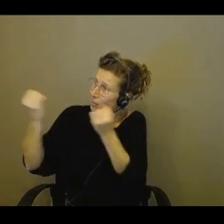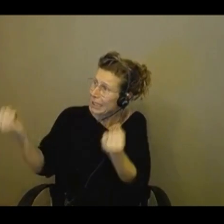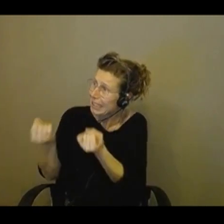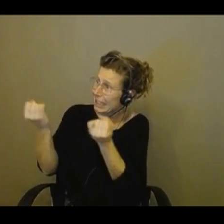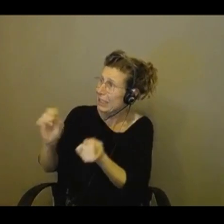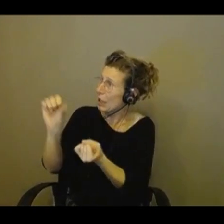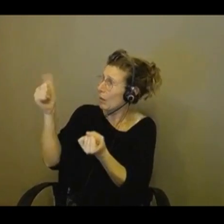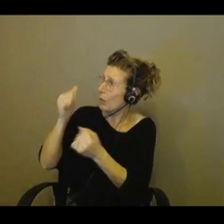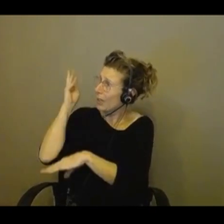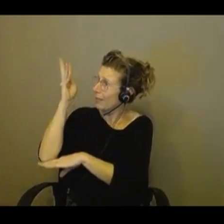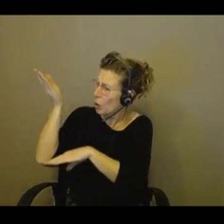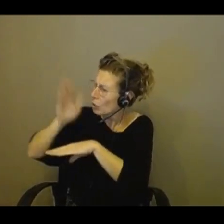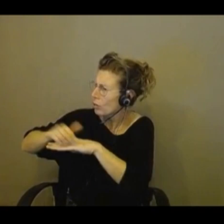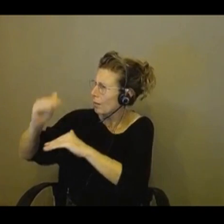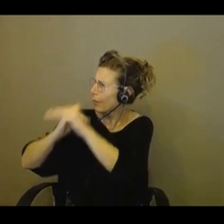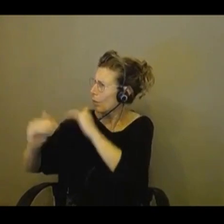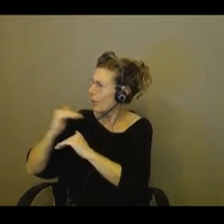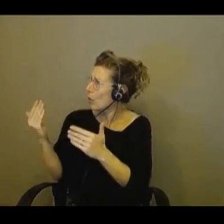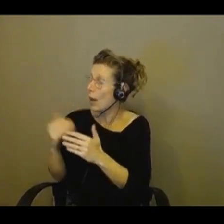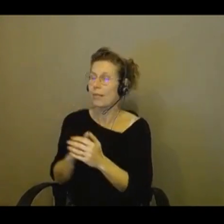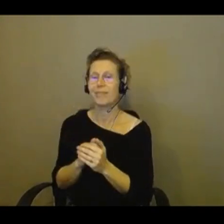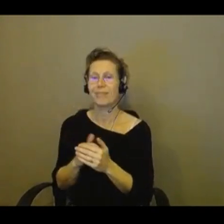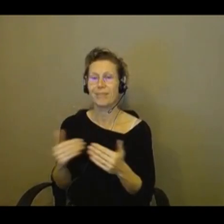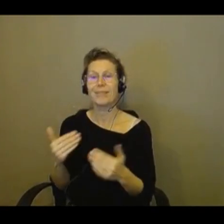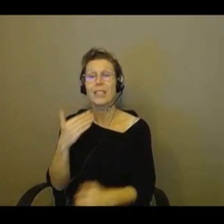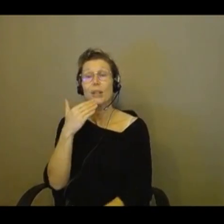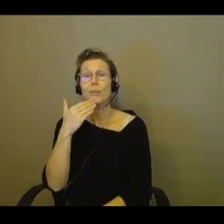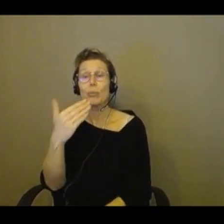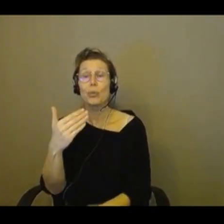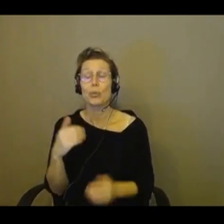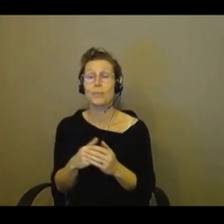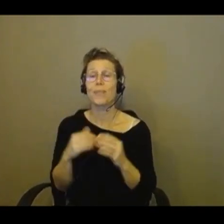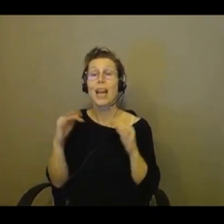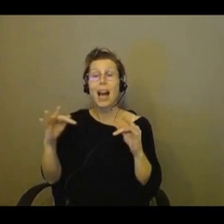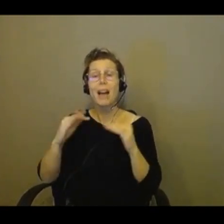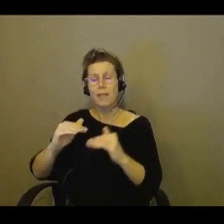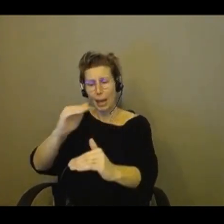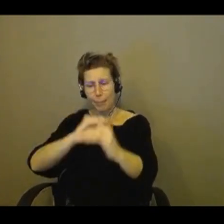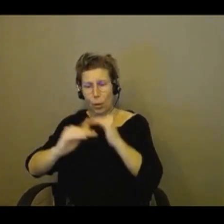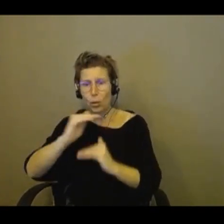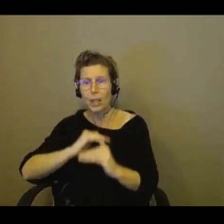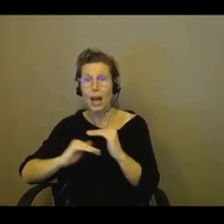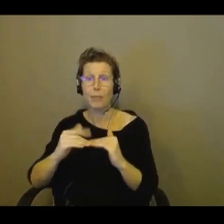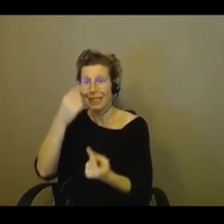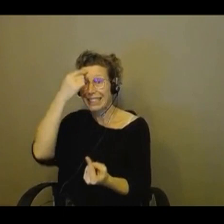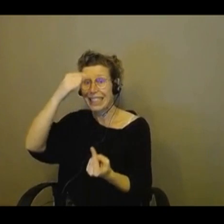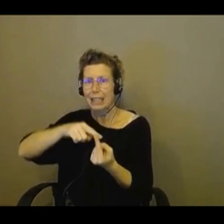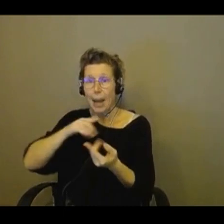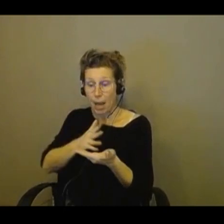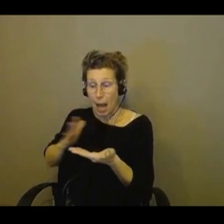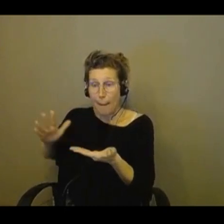bien, bonjour. Pour le programme, on va pouvoir aborder toute la préparation du voyage, un peu sous tous ses